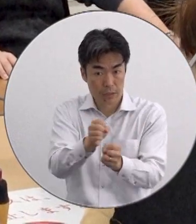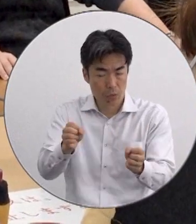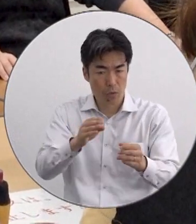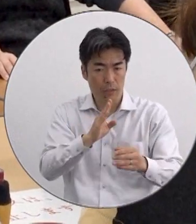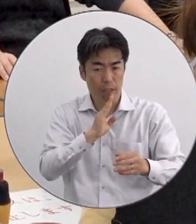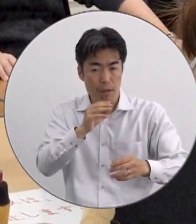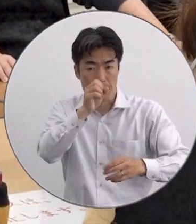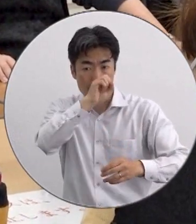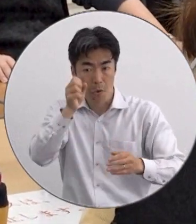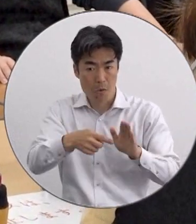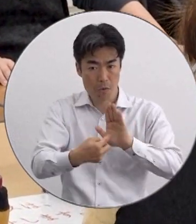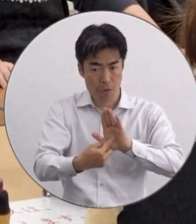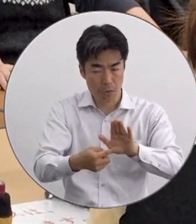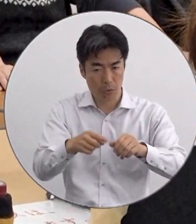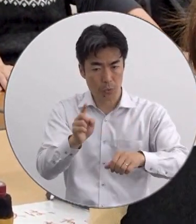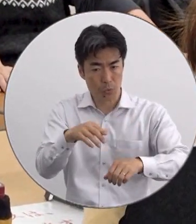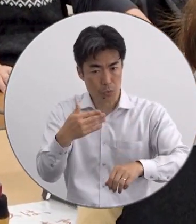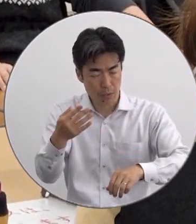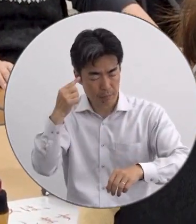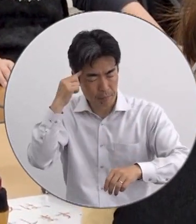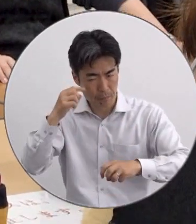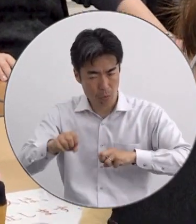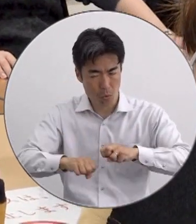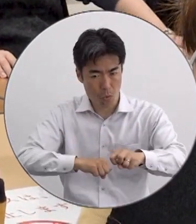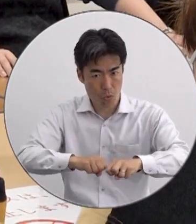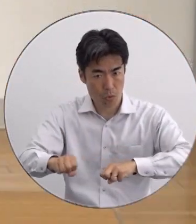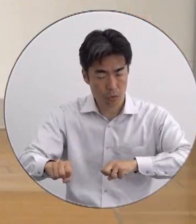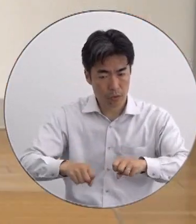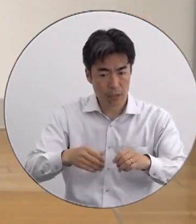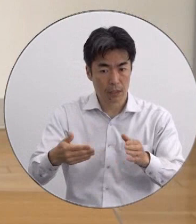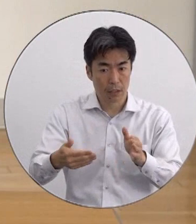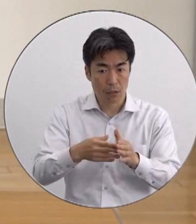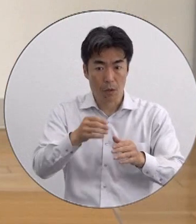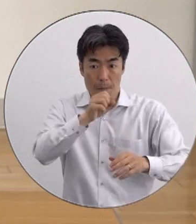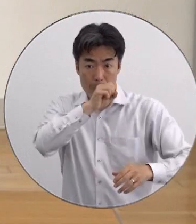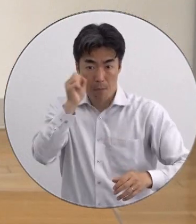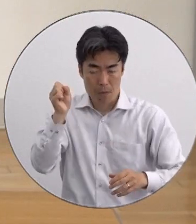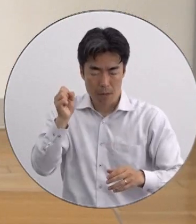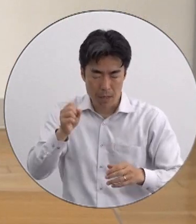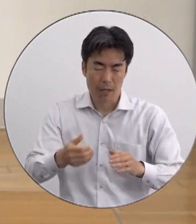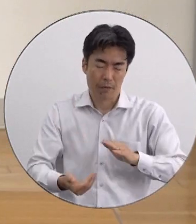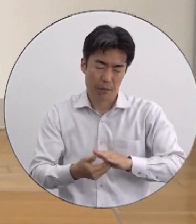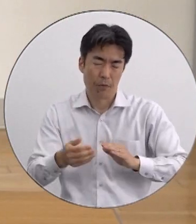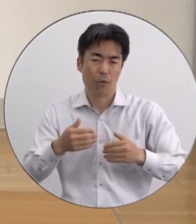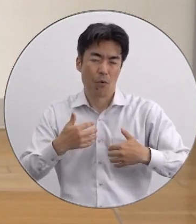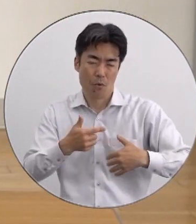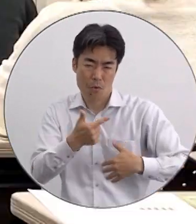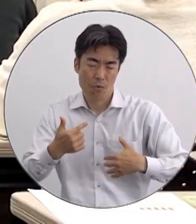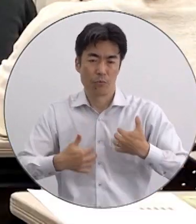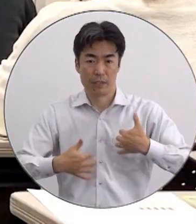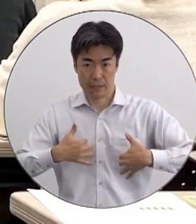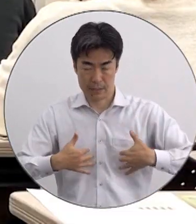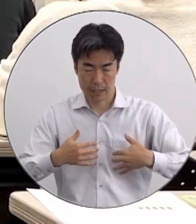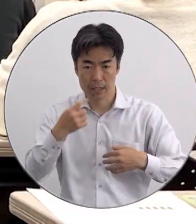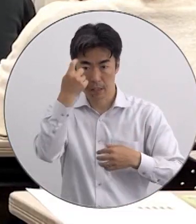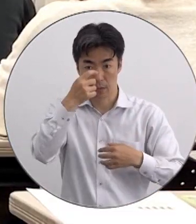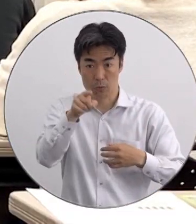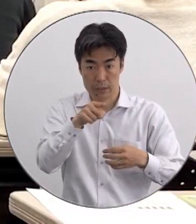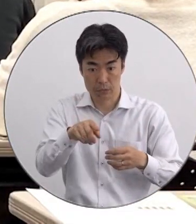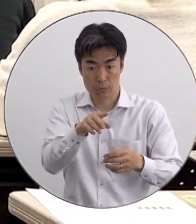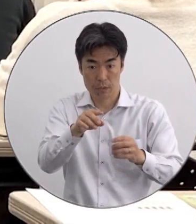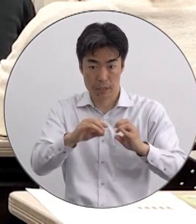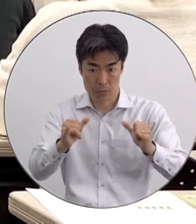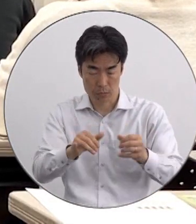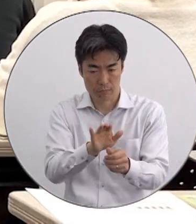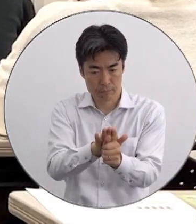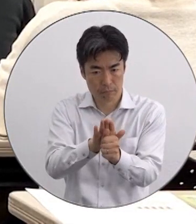どうやって実現すればいいのか、それが実現したとき、それが一番嬉しいなと思います。 外国の方をサポ